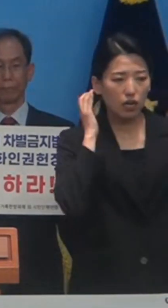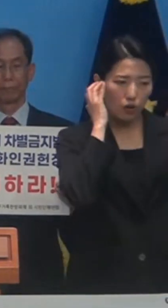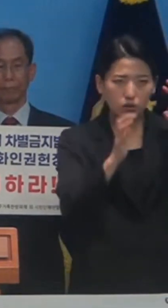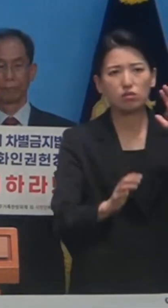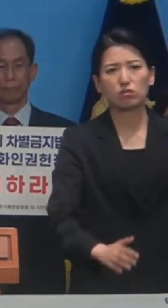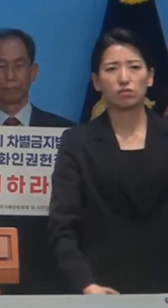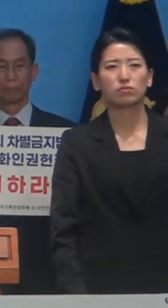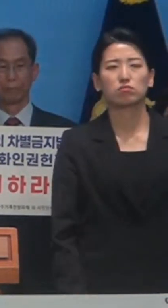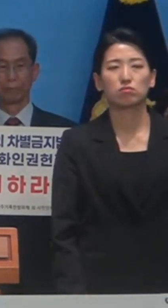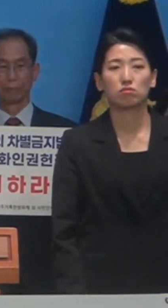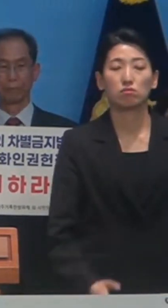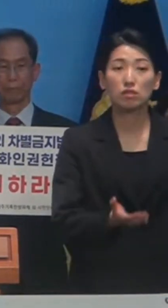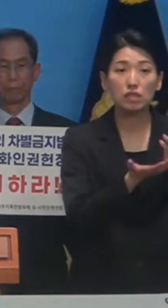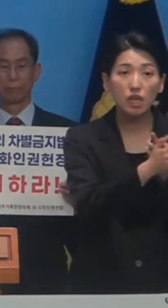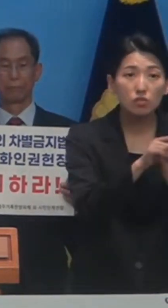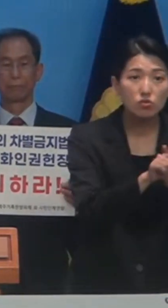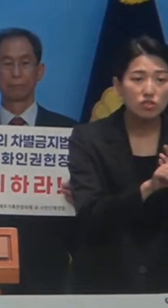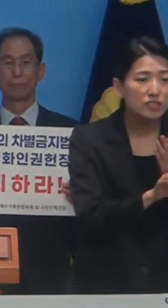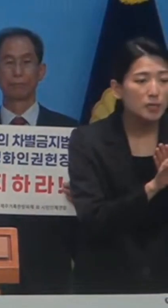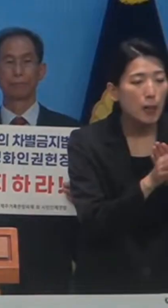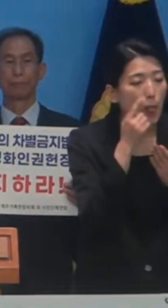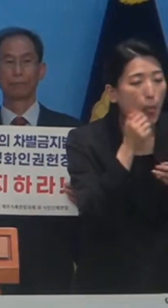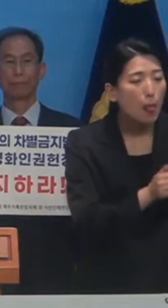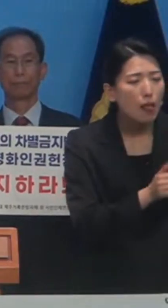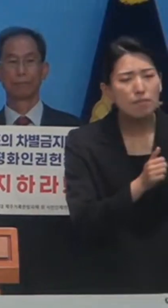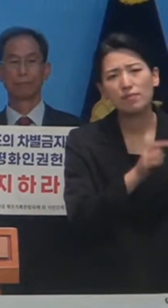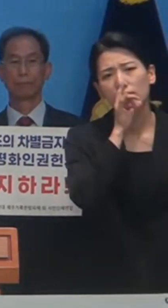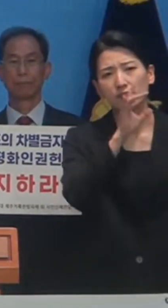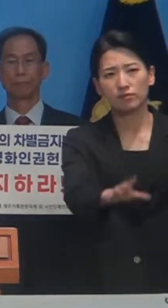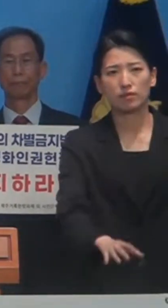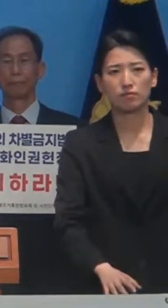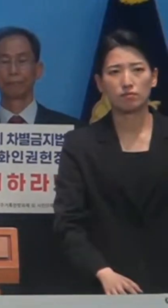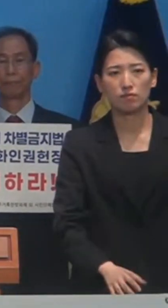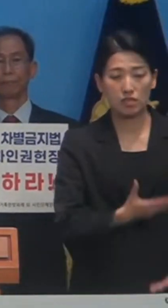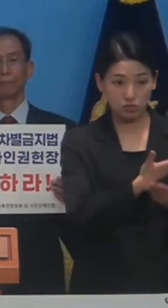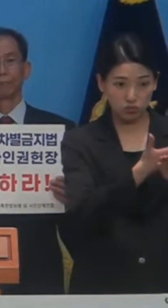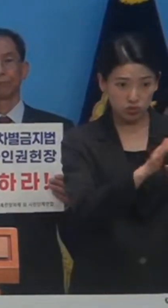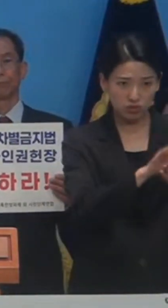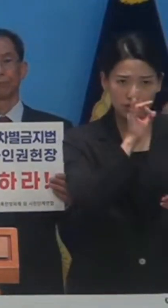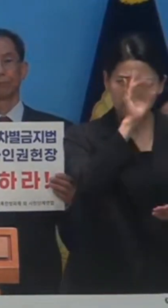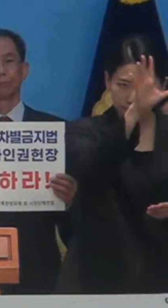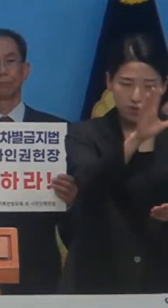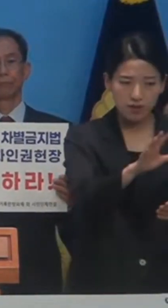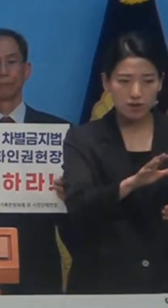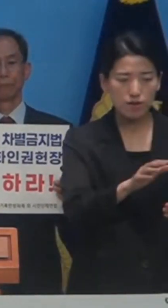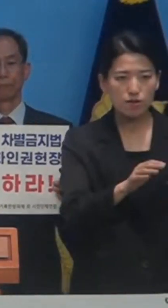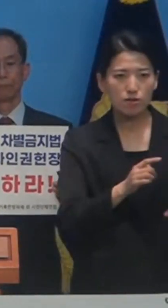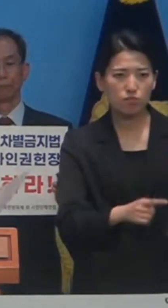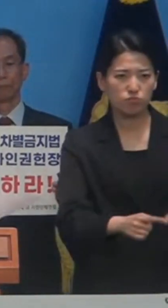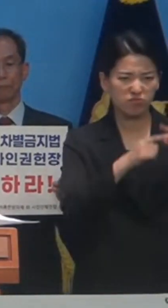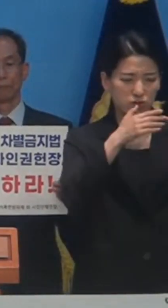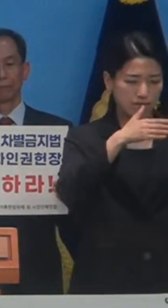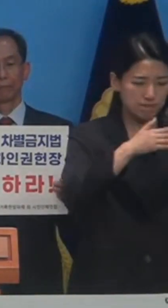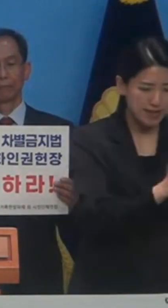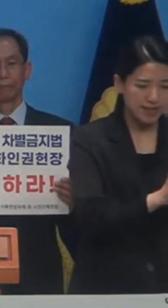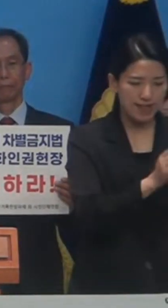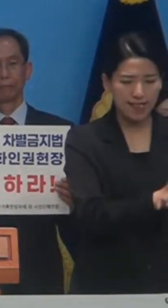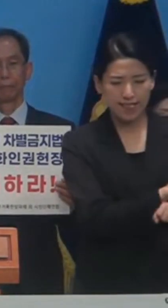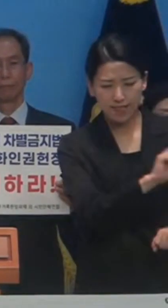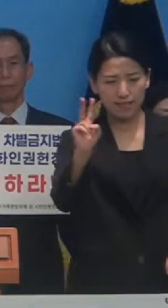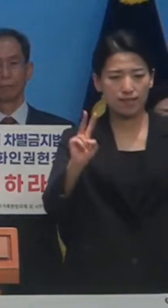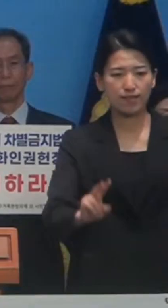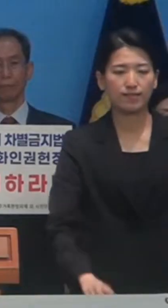더 이상 실험장이 아닙니다. 수정은 없습니다. 폐기만이 답입니다.